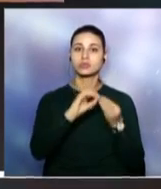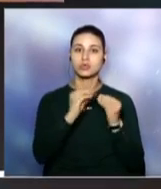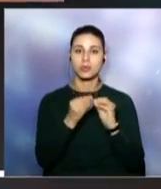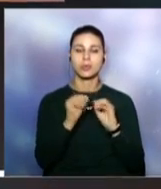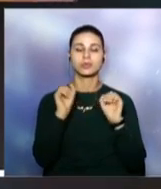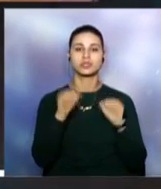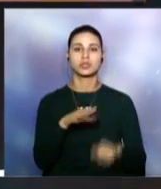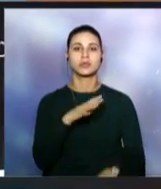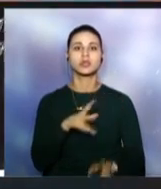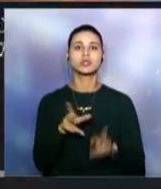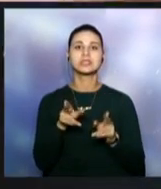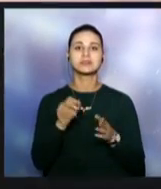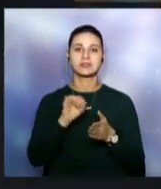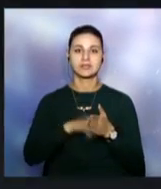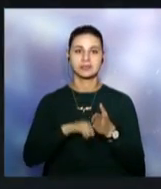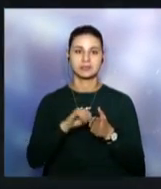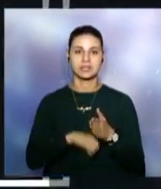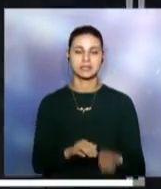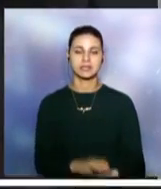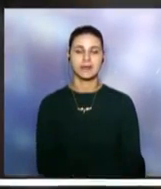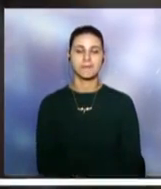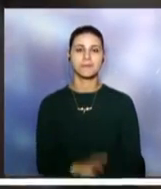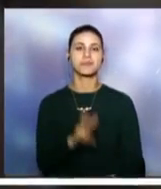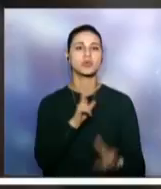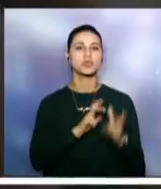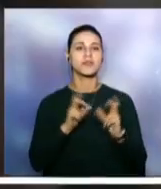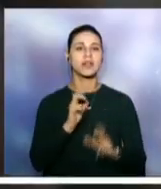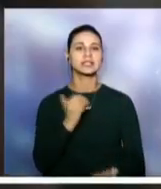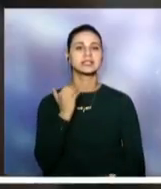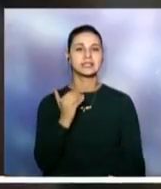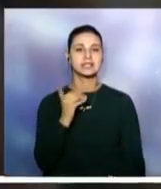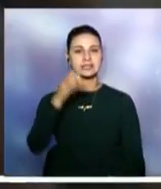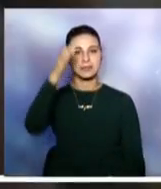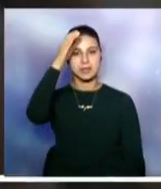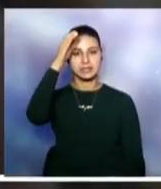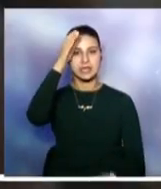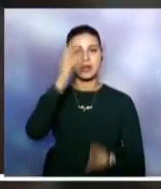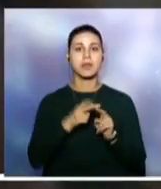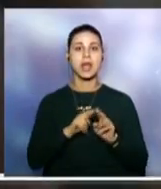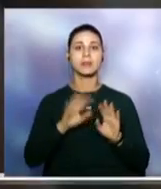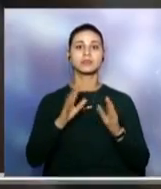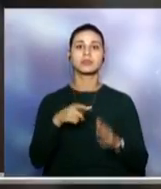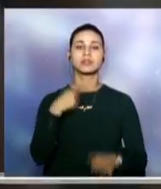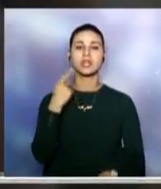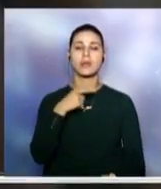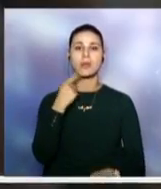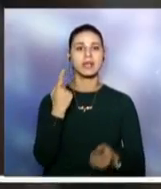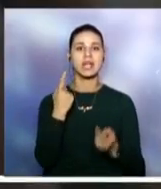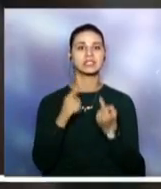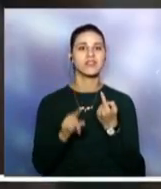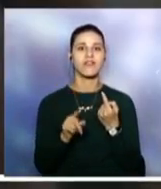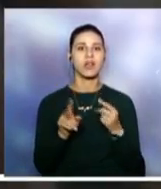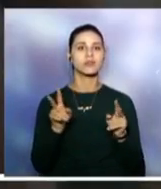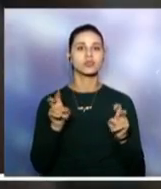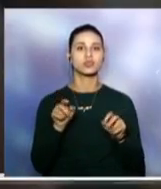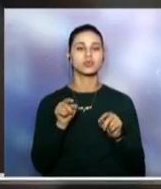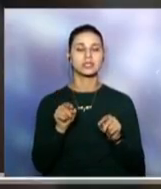შემთხვევაში სიმსივნის მიზეზიც. კოლუმბიის უნივერსიტეტის მეცნიერები ამ შემთხვევაში საუბრობენ განსხვავებული